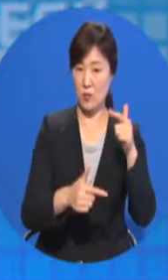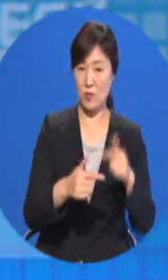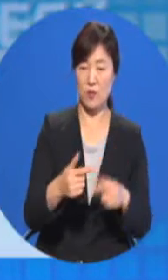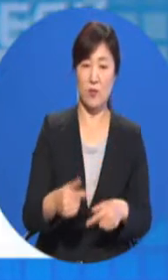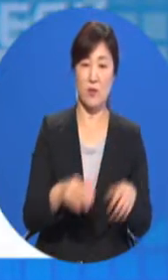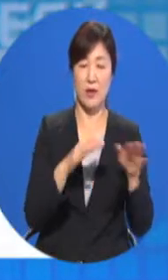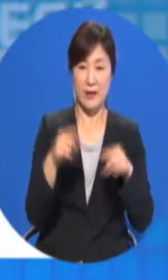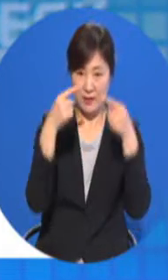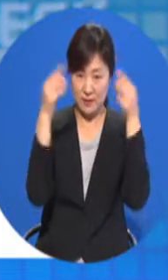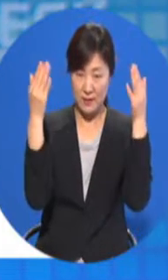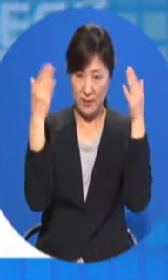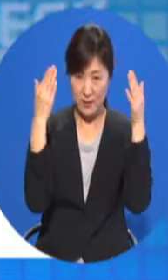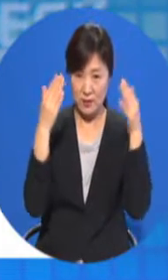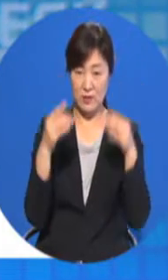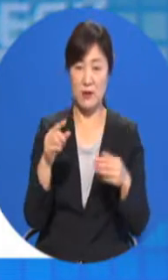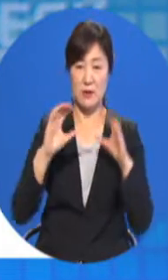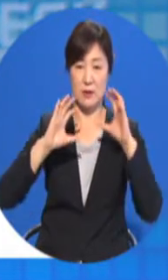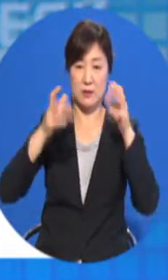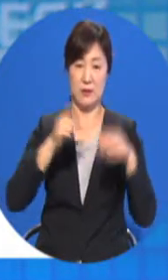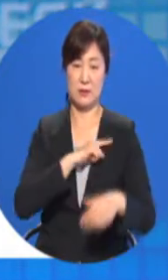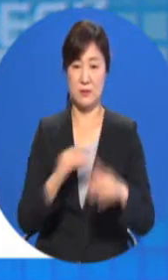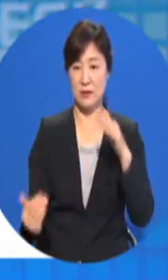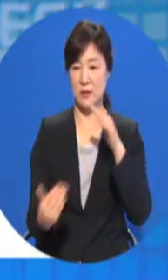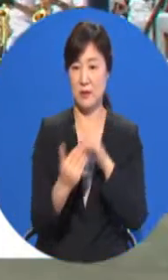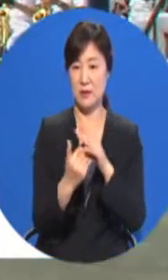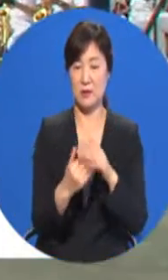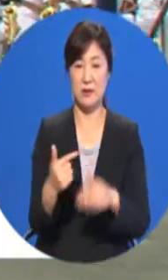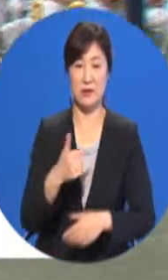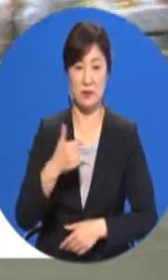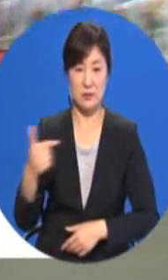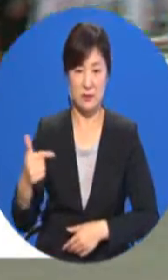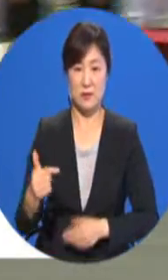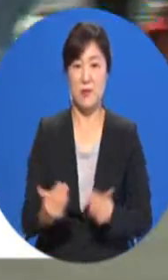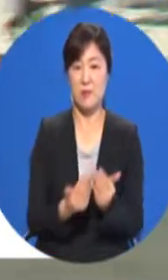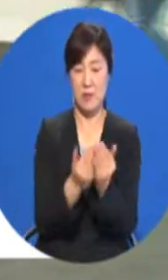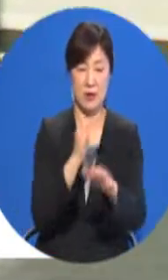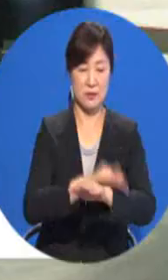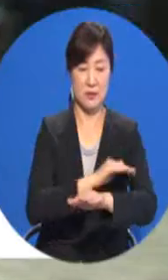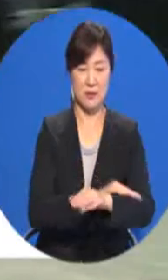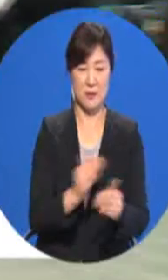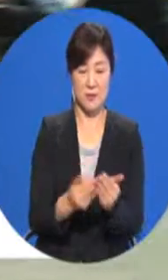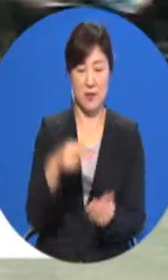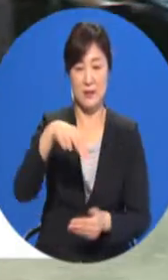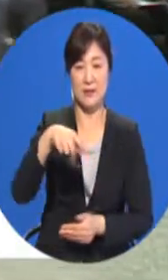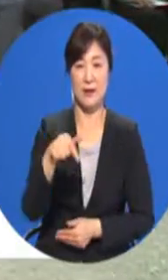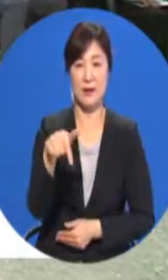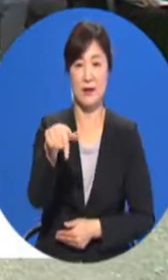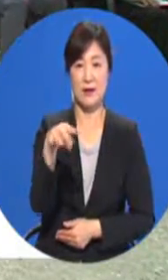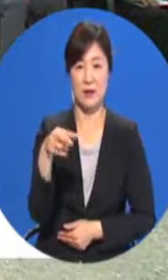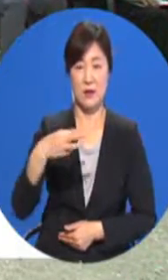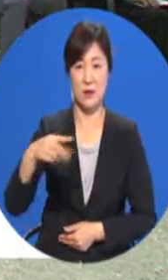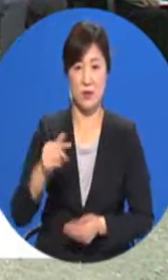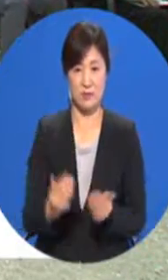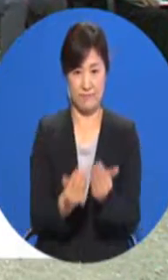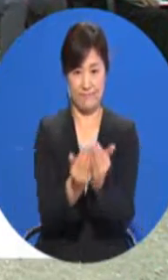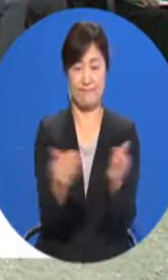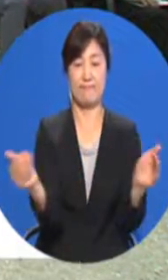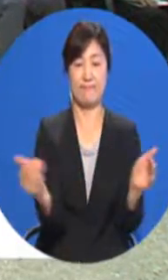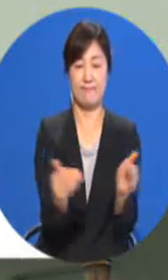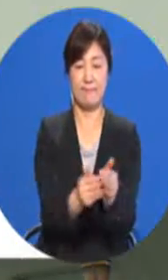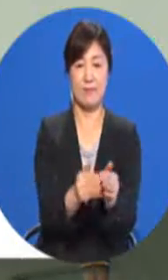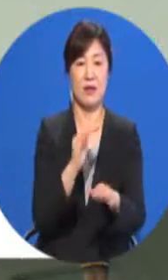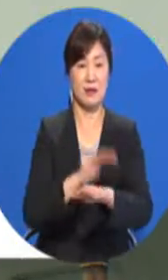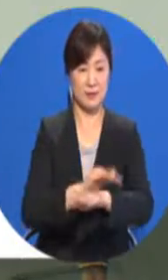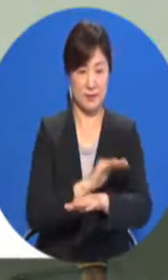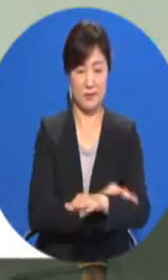목포해양대학교가 오늘 세계 최대 규모의 최첨단 실습선 세계로호 취항식을 대학 부두에서 갖고 본격 항해